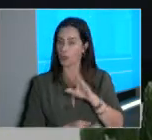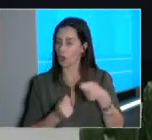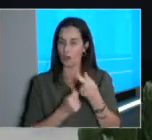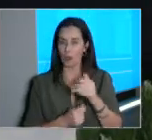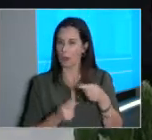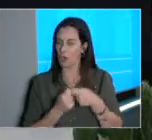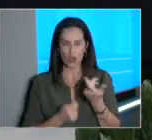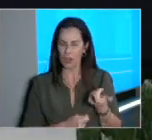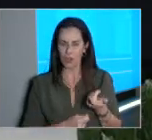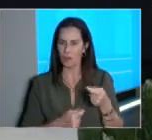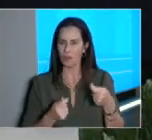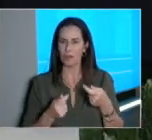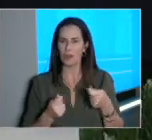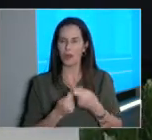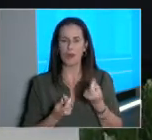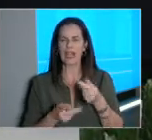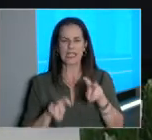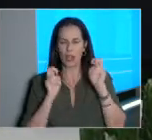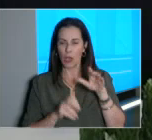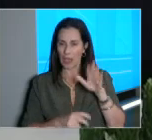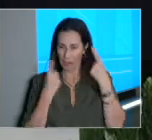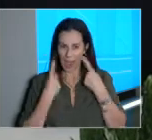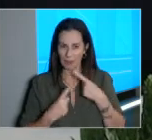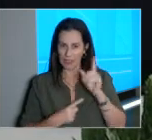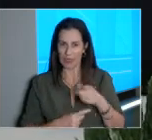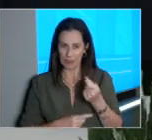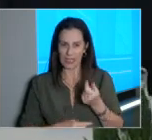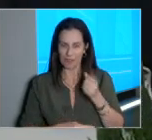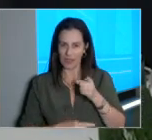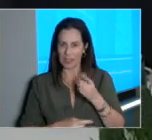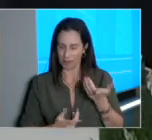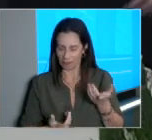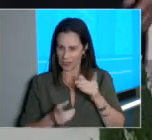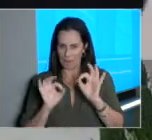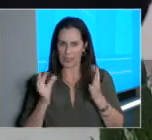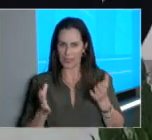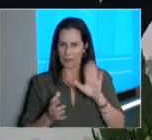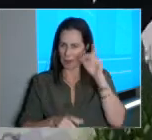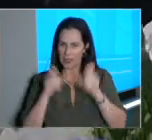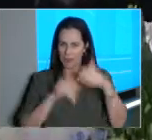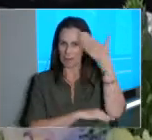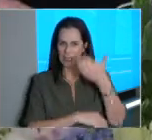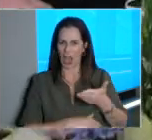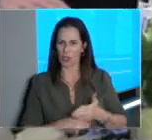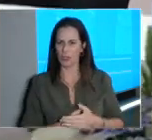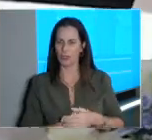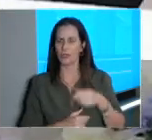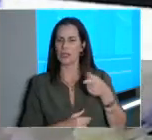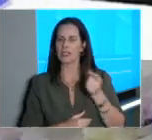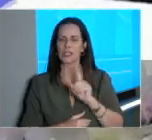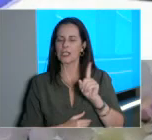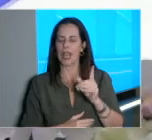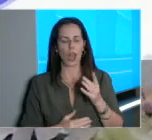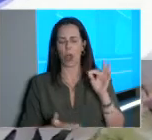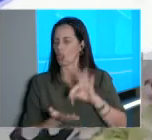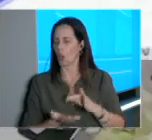הכסף. מה העניין עם מה הסיפור עם הסחטנות? כאילו, גם חרדים צריכים כסף וצריכים להתקיים, זה בסדר גמור, גם אזרחים של המדינה. זה לא